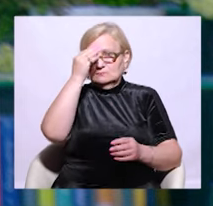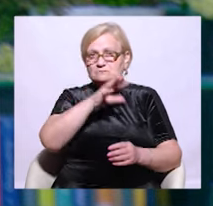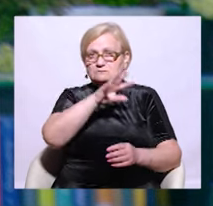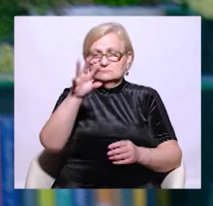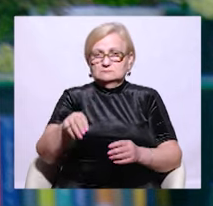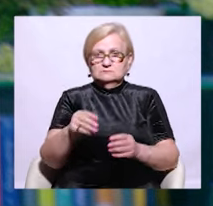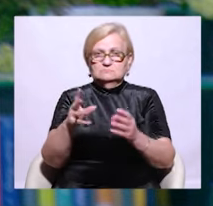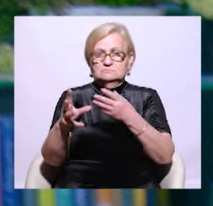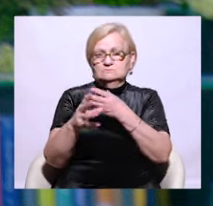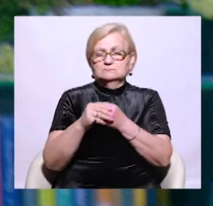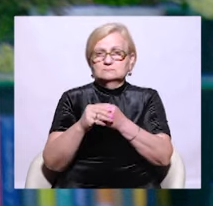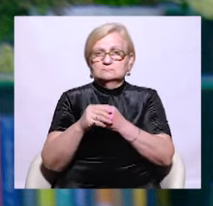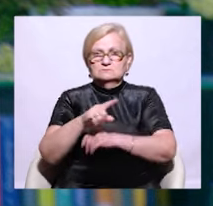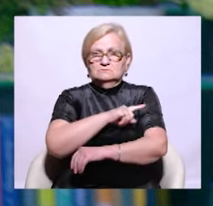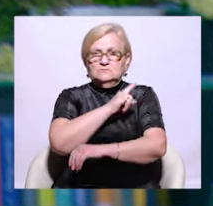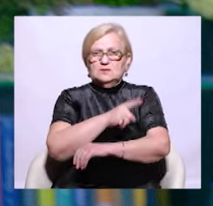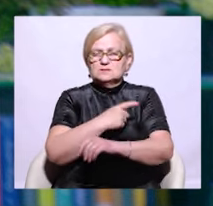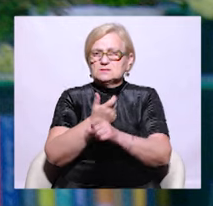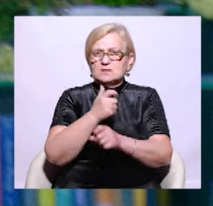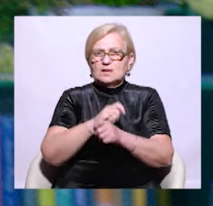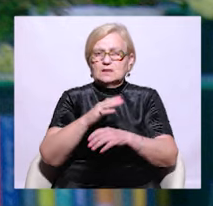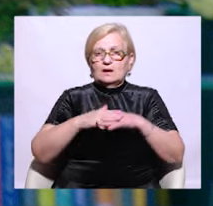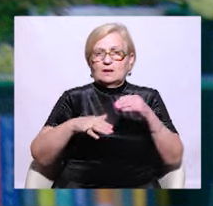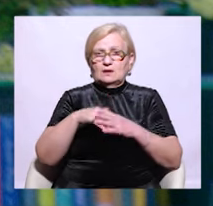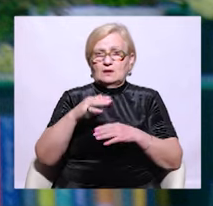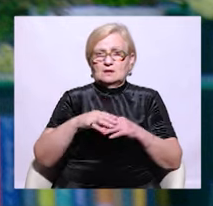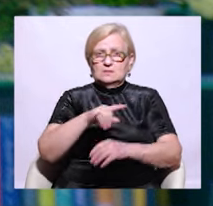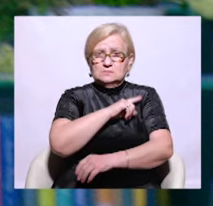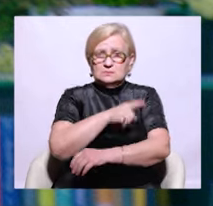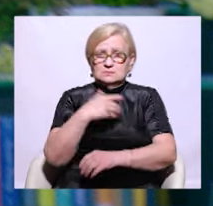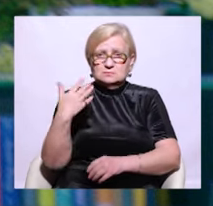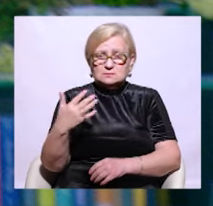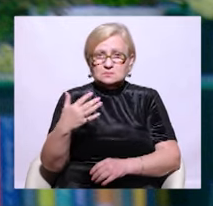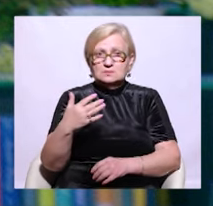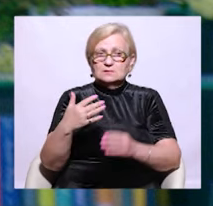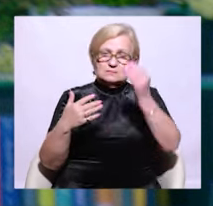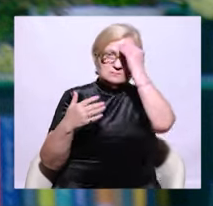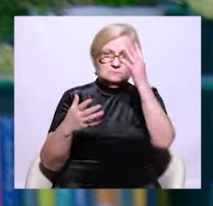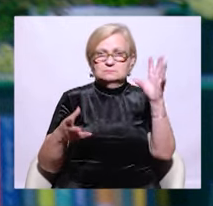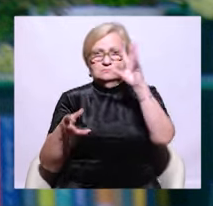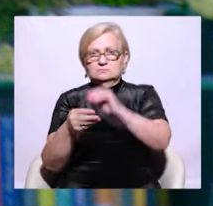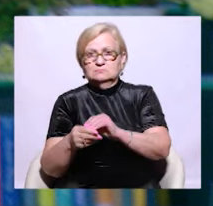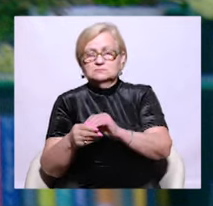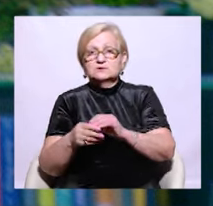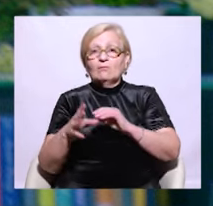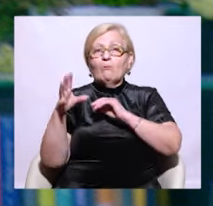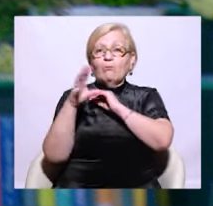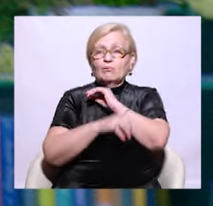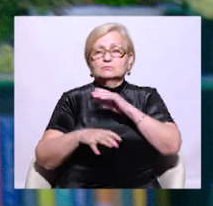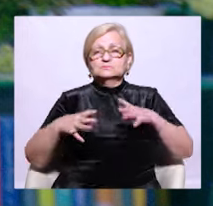ამ ხმალს ძალიან ძლიერ ხელს დააჭერინებდა და საბოლოოდ ქართველებს